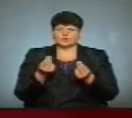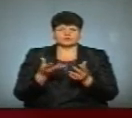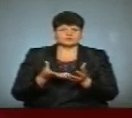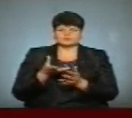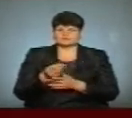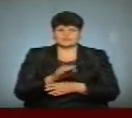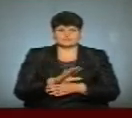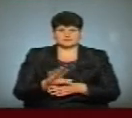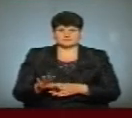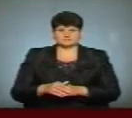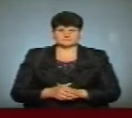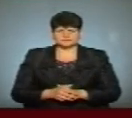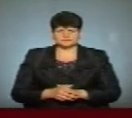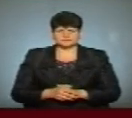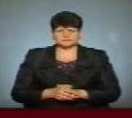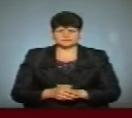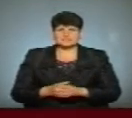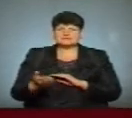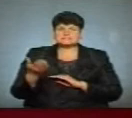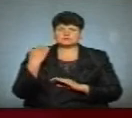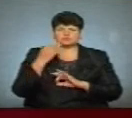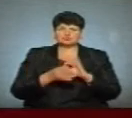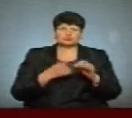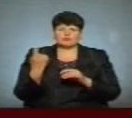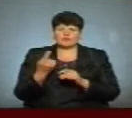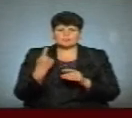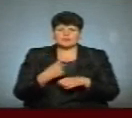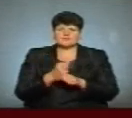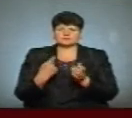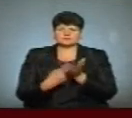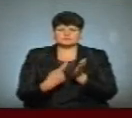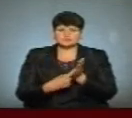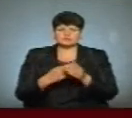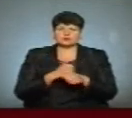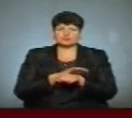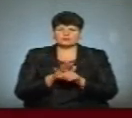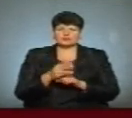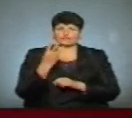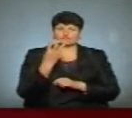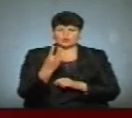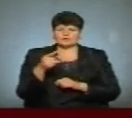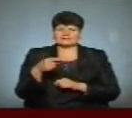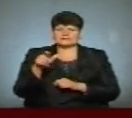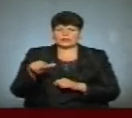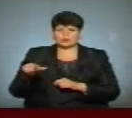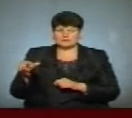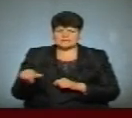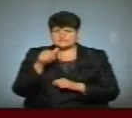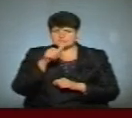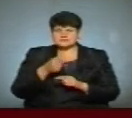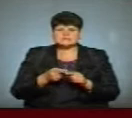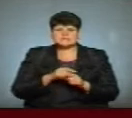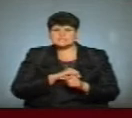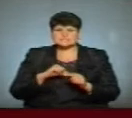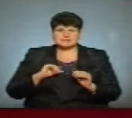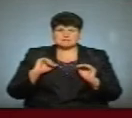внесли. За минулу добу в області лабораторно підтвердили коронавірус у 3 тернополян. За місяць це найменша